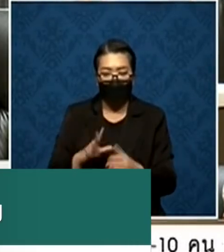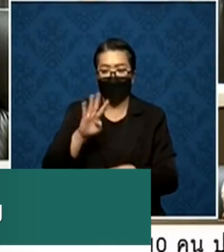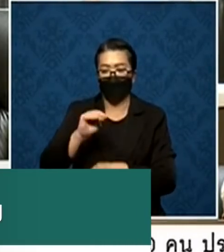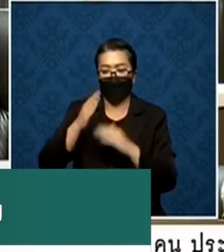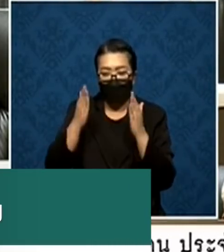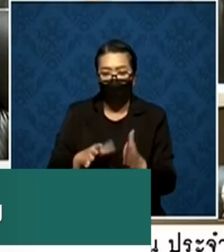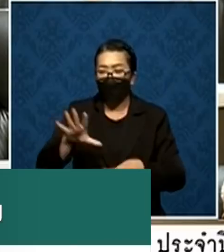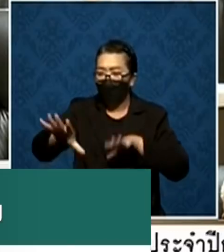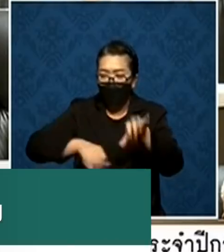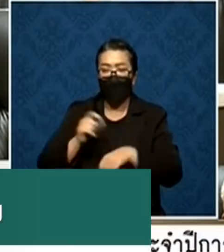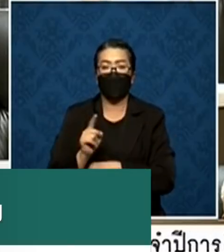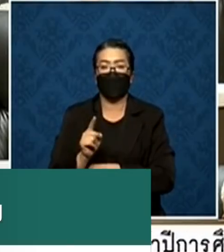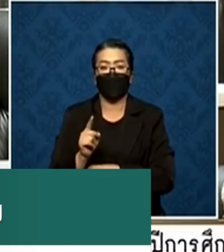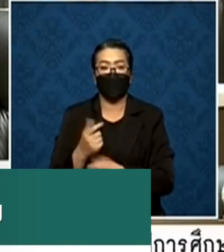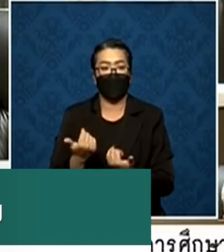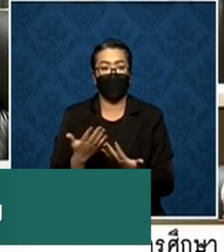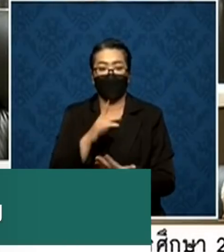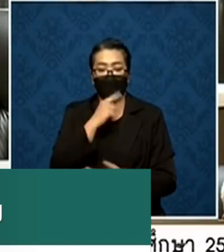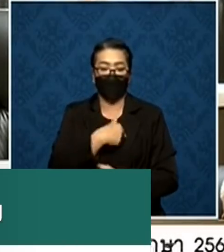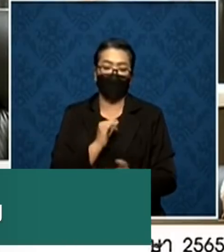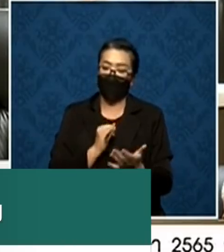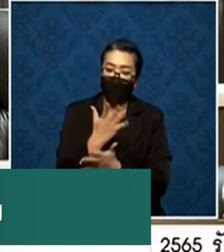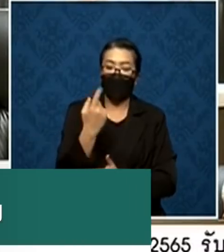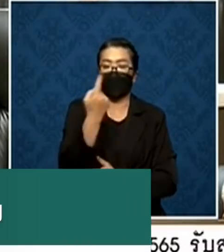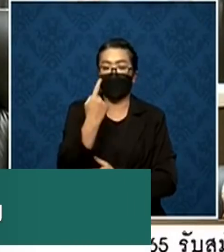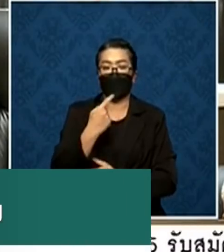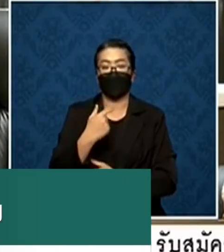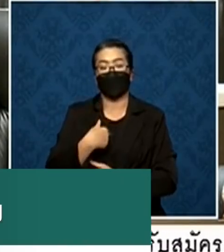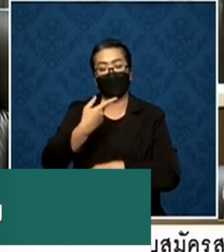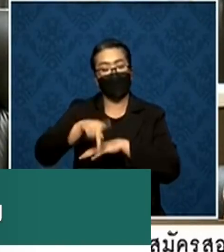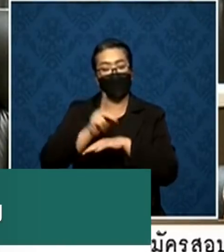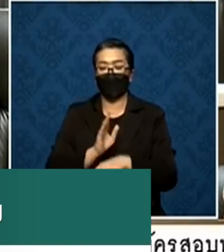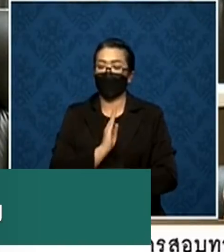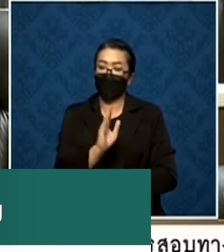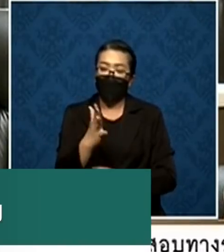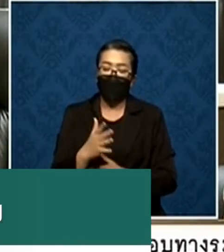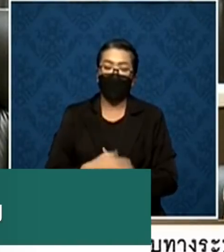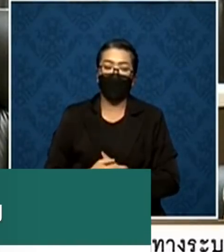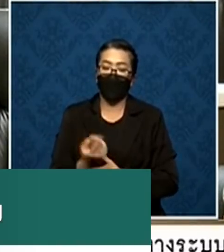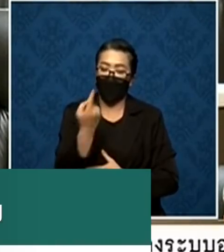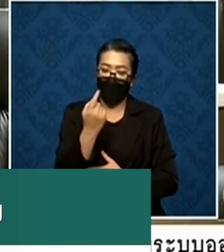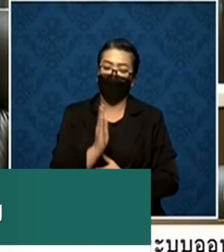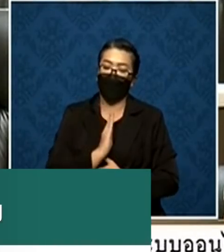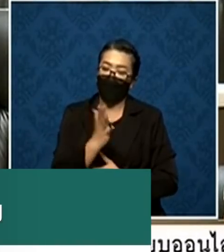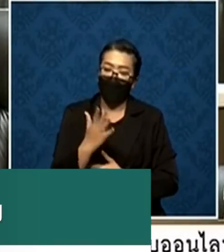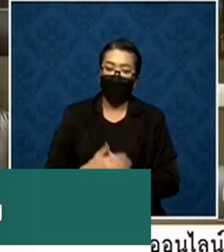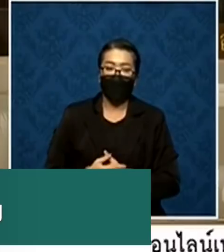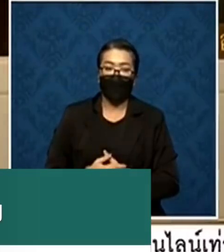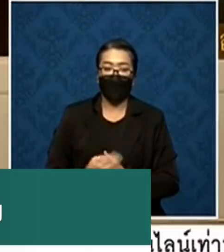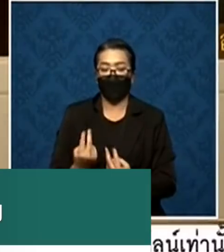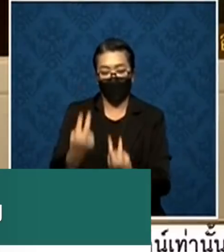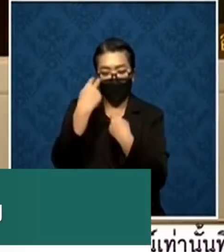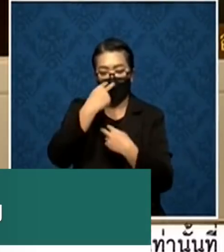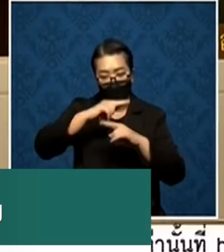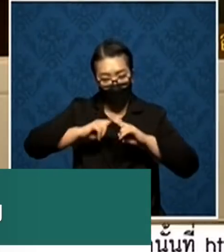ป็นไปได้เพราะว่าเราไม่ไปทำตามที่อารมณ์เขาต้องการเราก็ต้องยึดความจริงจังความถูกต้องแต่ที่ผมไม่คิดว่าจะเป็นขน